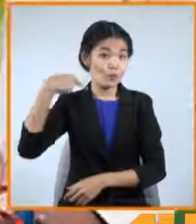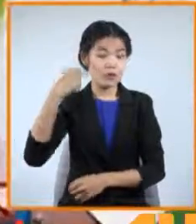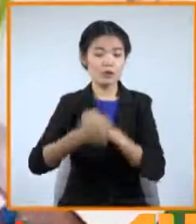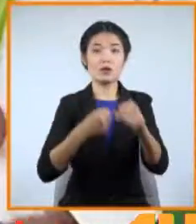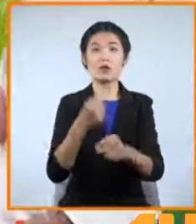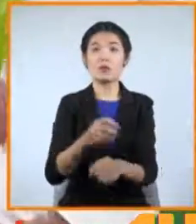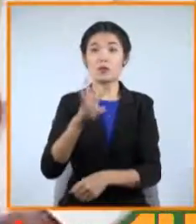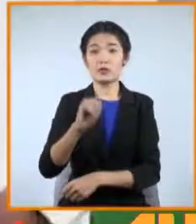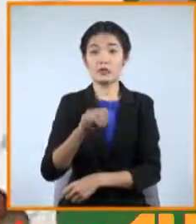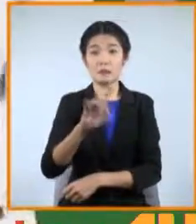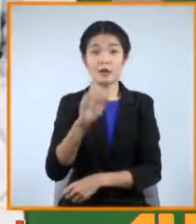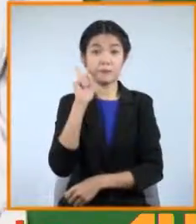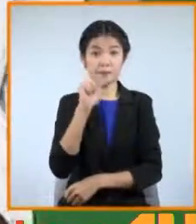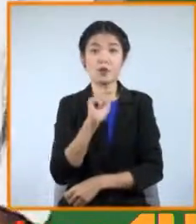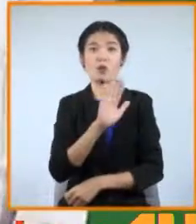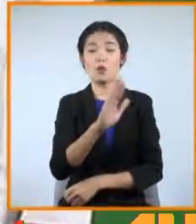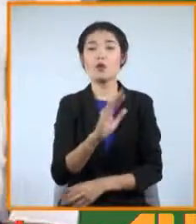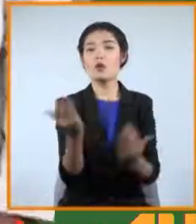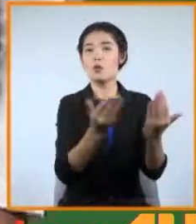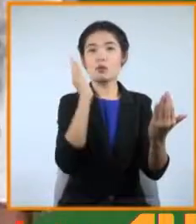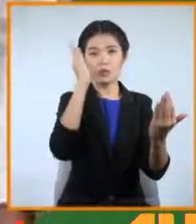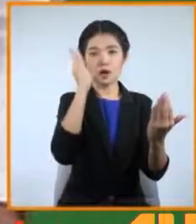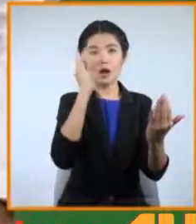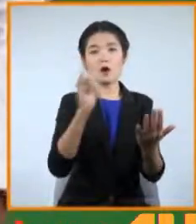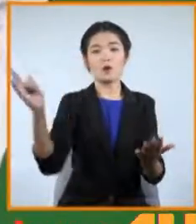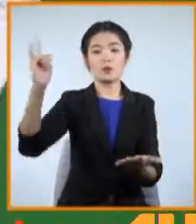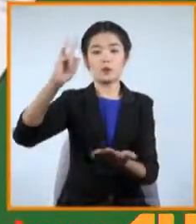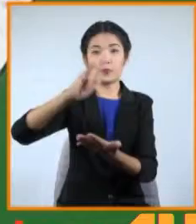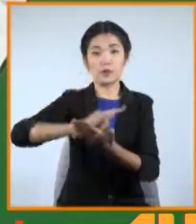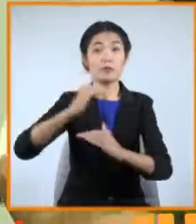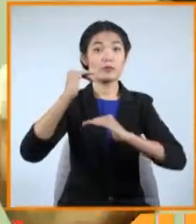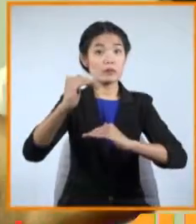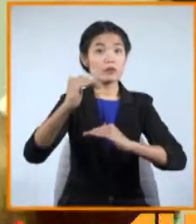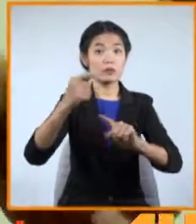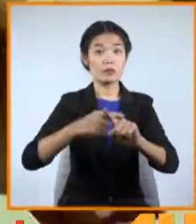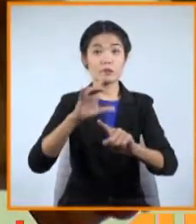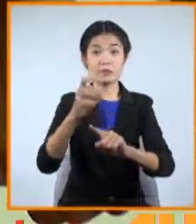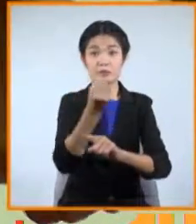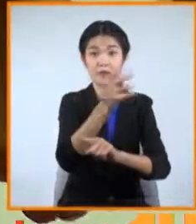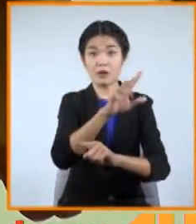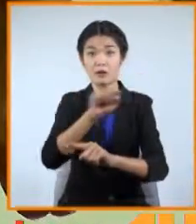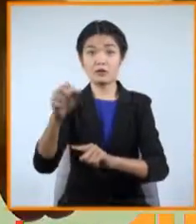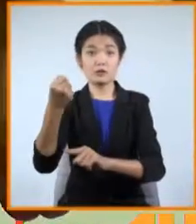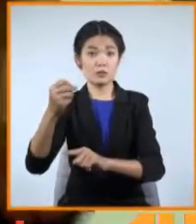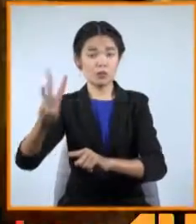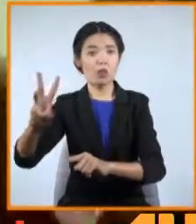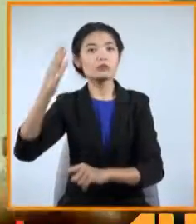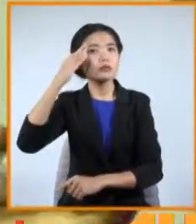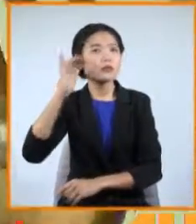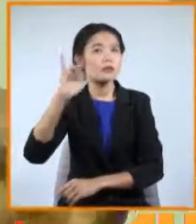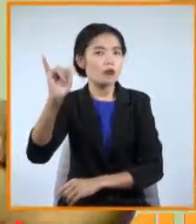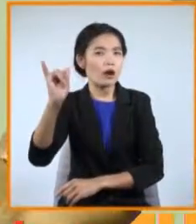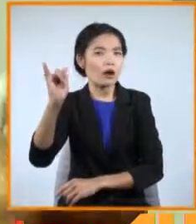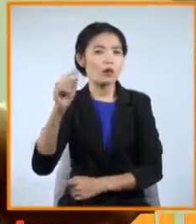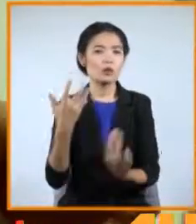ของสินเพชรบอกว่าลูกชายมีกำหนดกลับมาบ้านประมาณวันที่15ถึง16สิงหาคมนี้และยังไม่ทราบค่ะว่าจะได้กลับมา